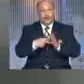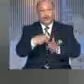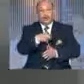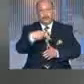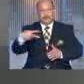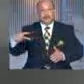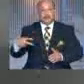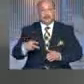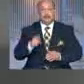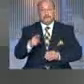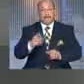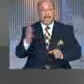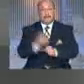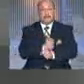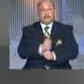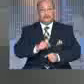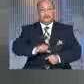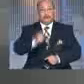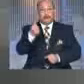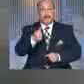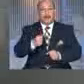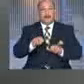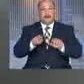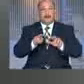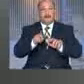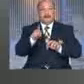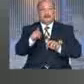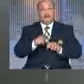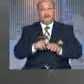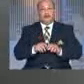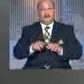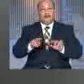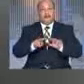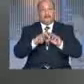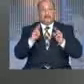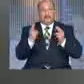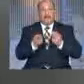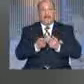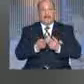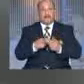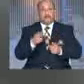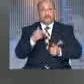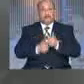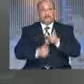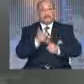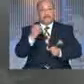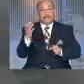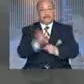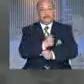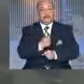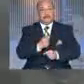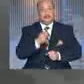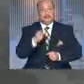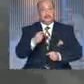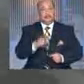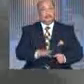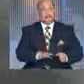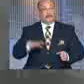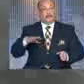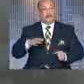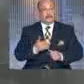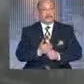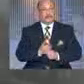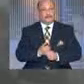تتويج ينضاف إلى تتويجة أخرى تحصل عليها منخرطو هذه الجمعية رغم قلة الإمكانيات.